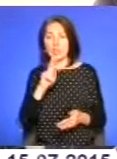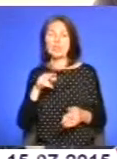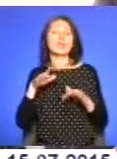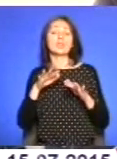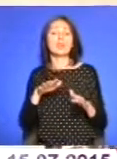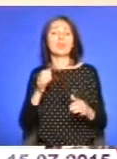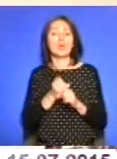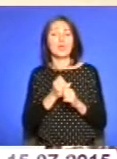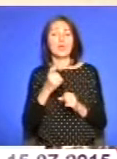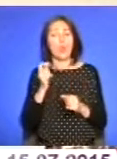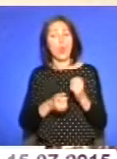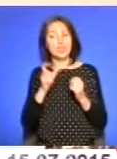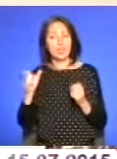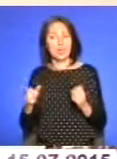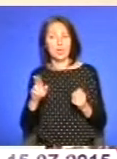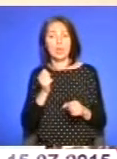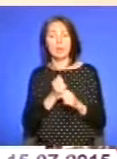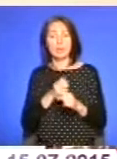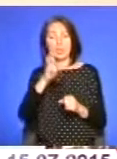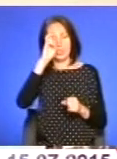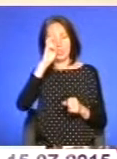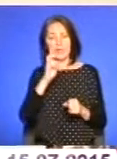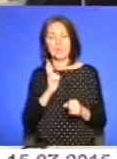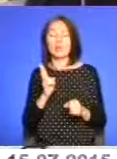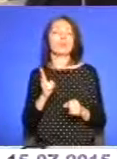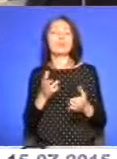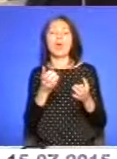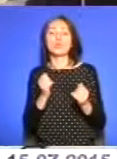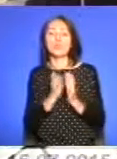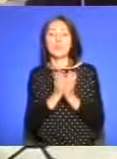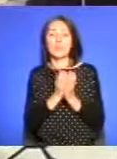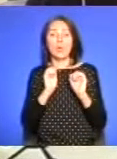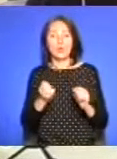державі в цілому. Ті, хто не отримає брошури, можуть знайти послання митрополита в інтернеті.